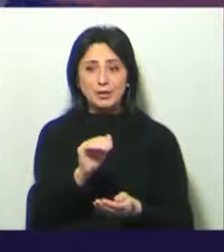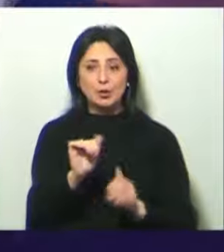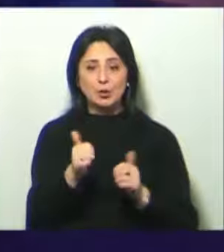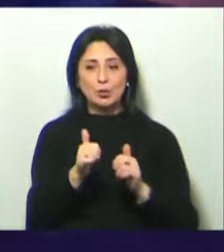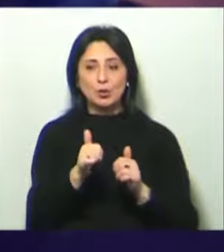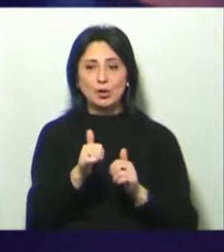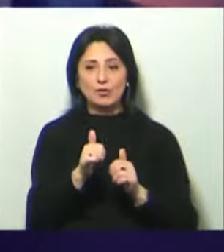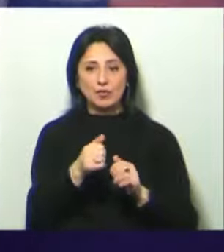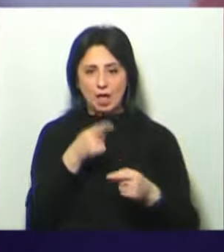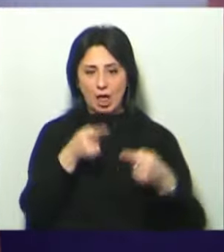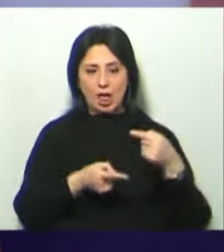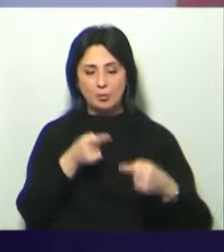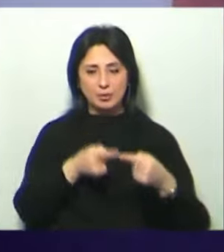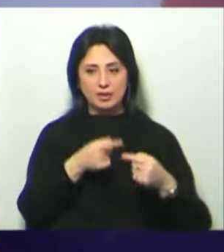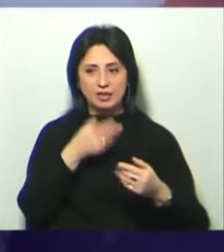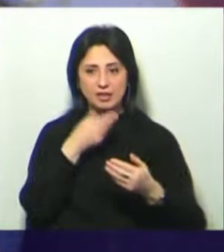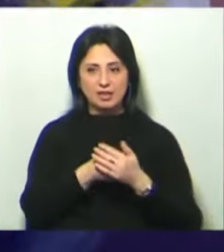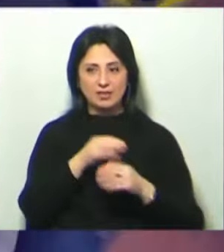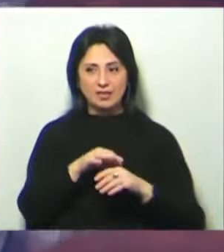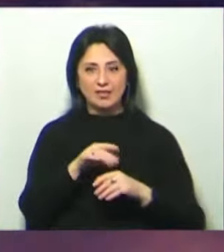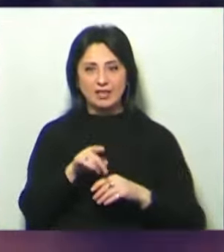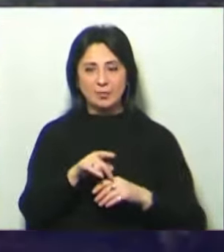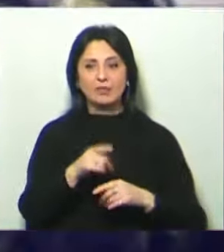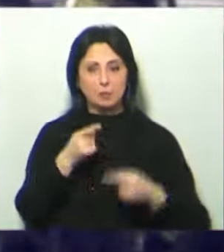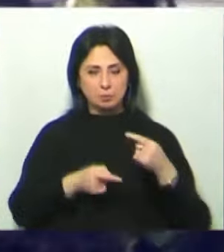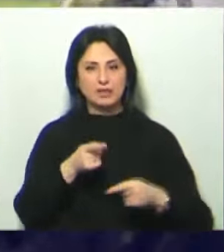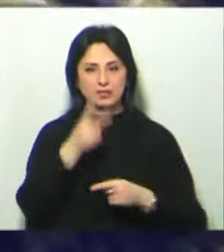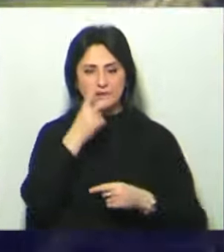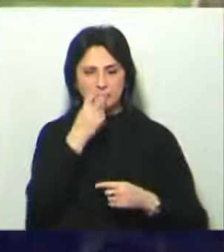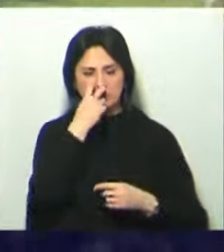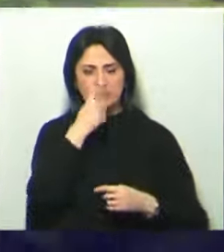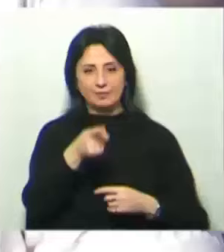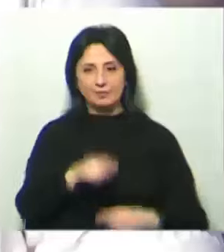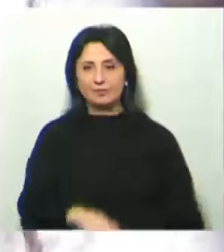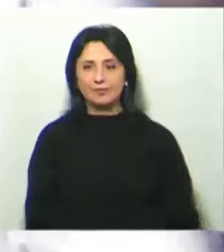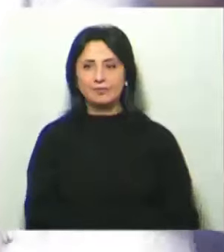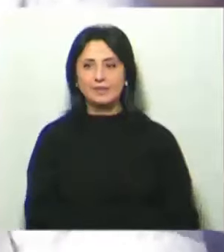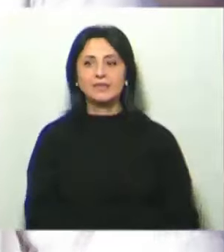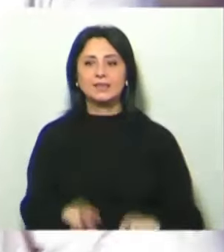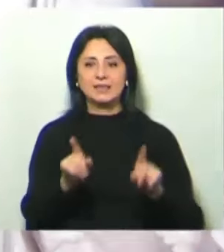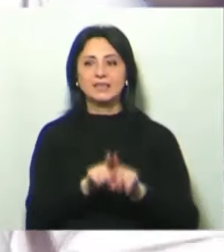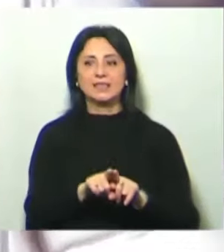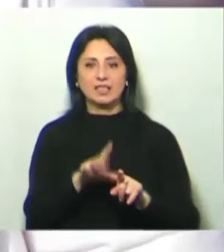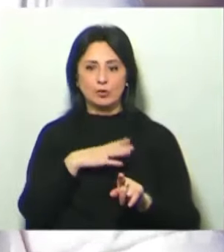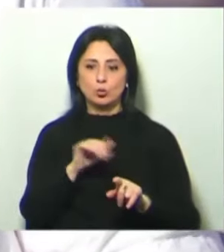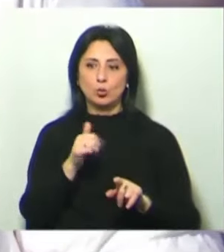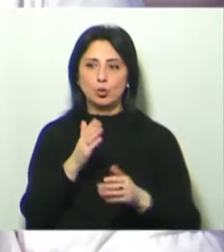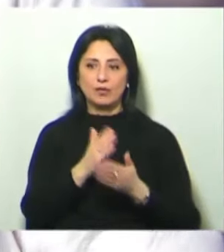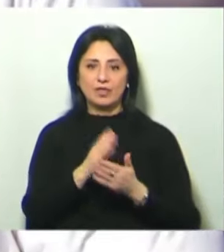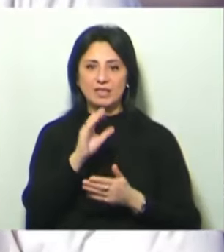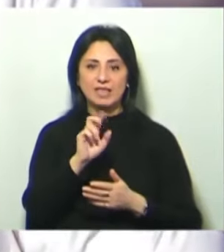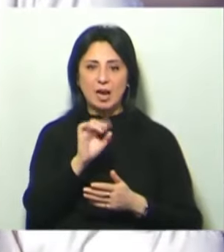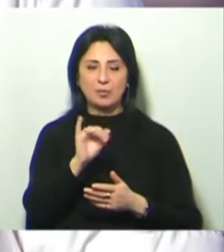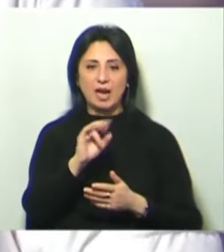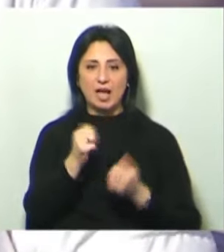როგორ ებრძვის, იცით, აი, იბრძვის იმისთვის, რომ ისეთივე იყოს, როგორც